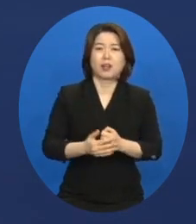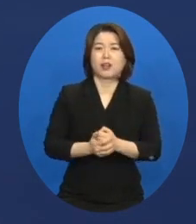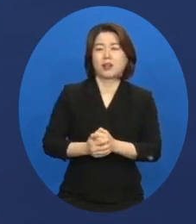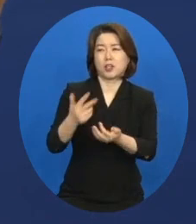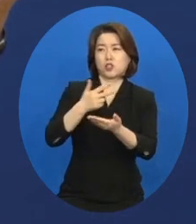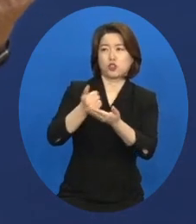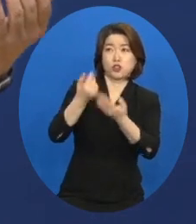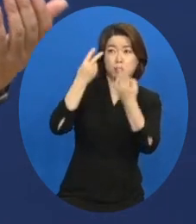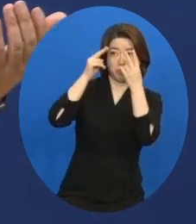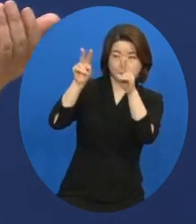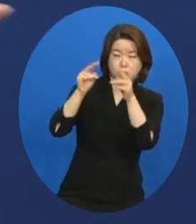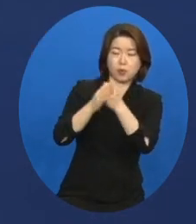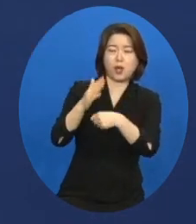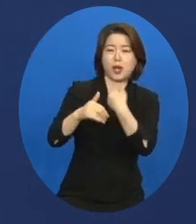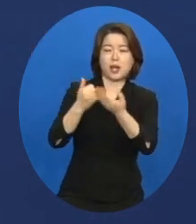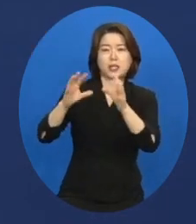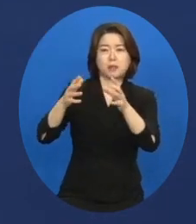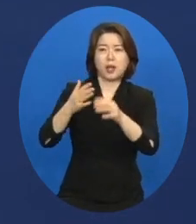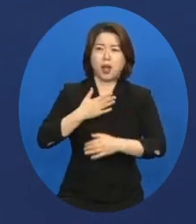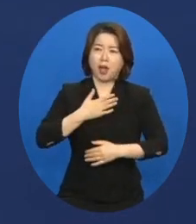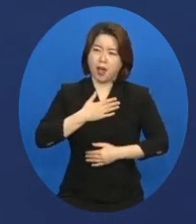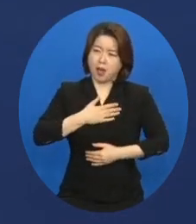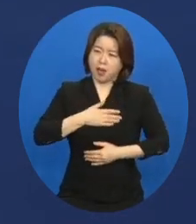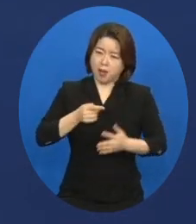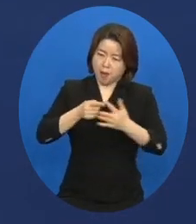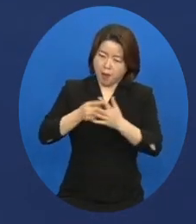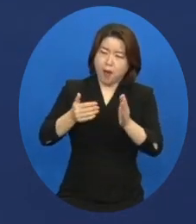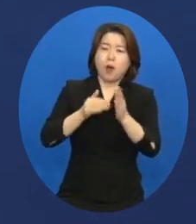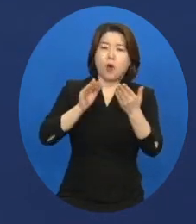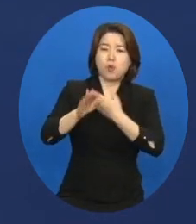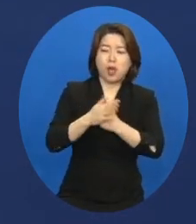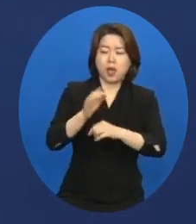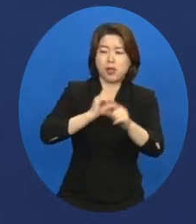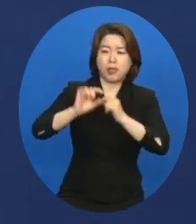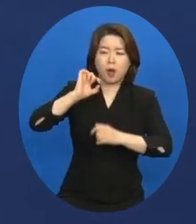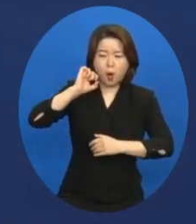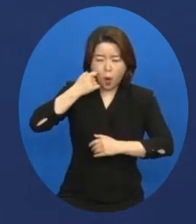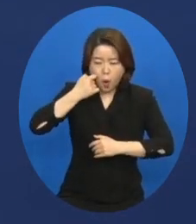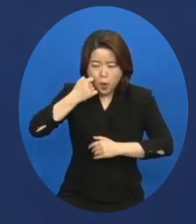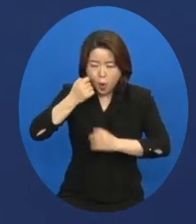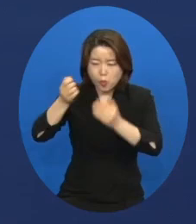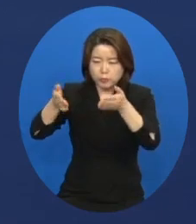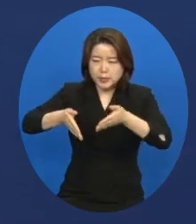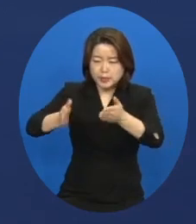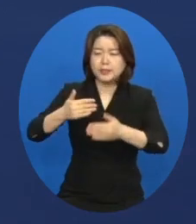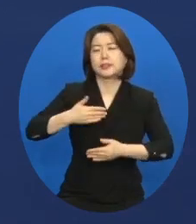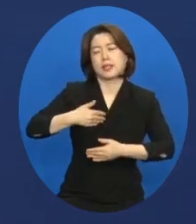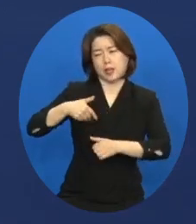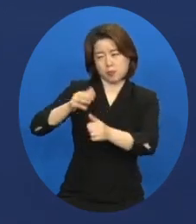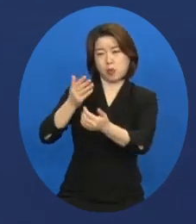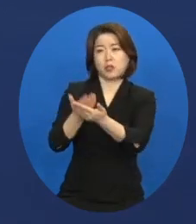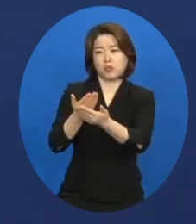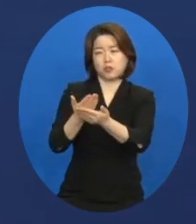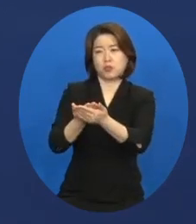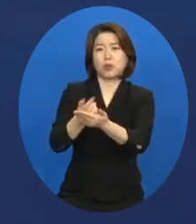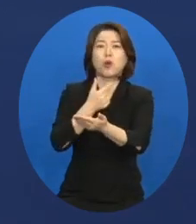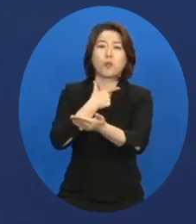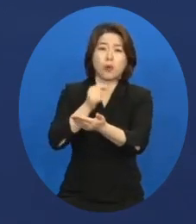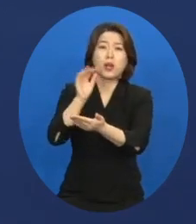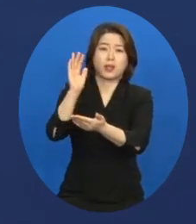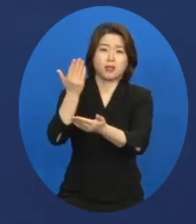주님을 바라보고 하나님의 나라를 알고 나면 더 어려운 길을 주세요. 그렇게 원하게